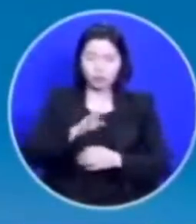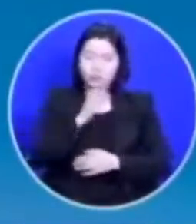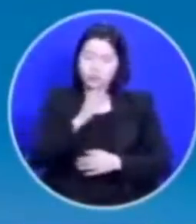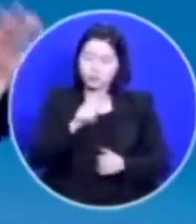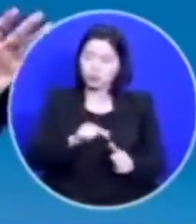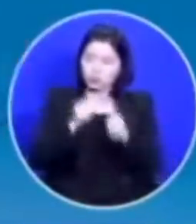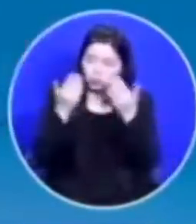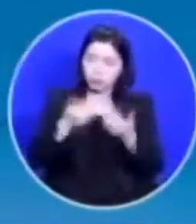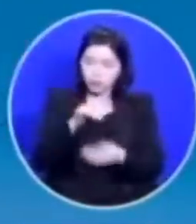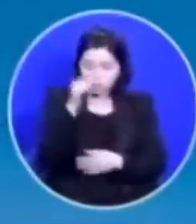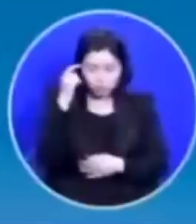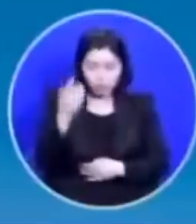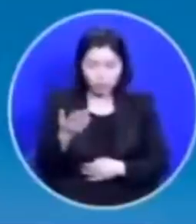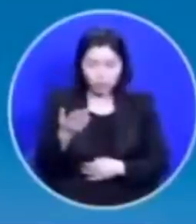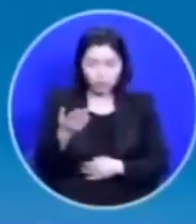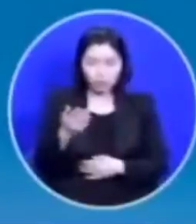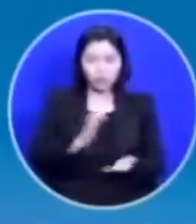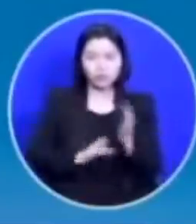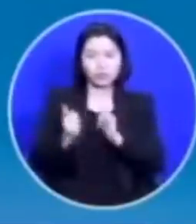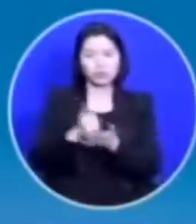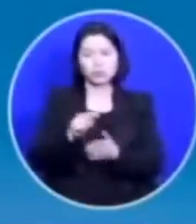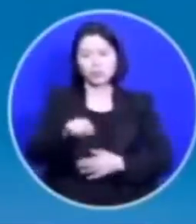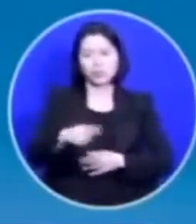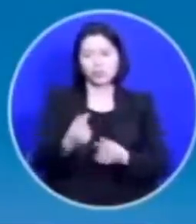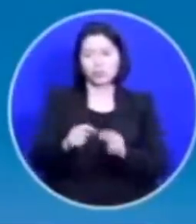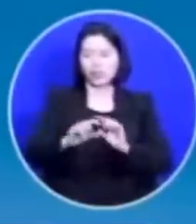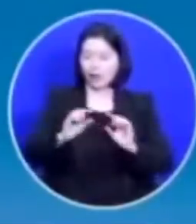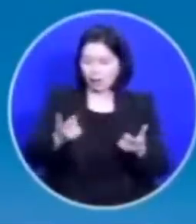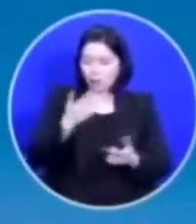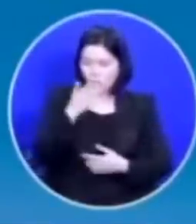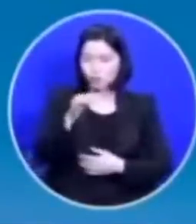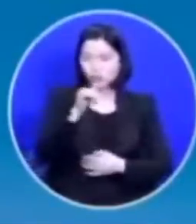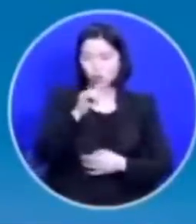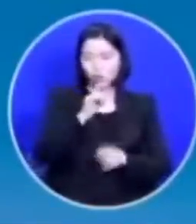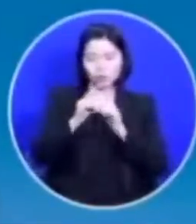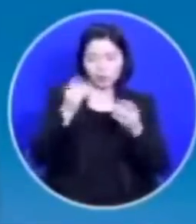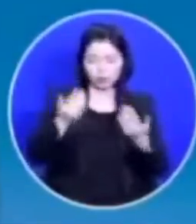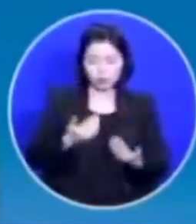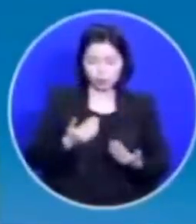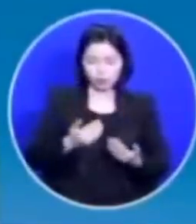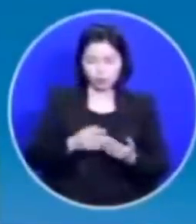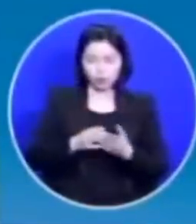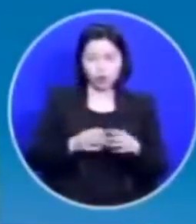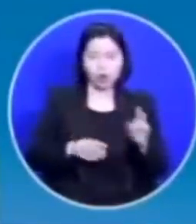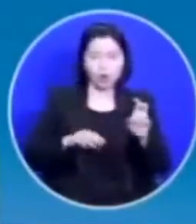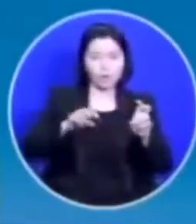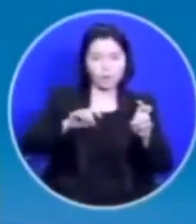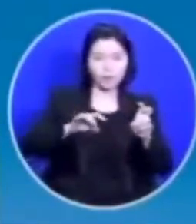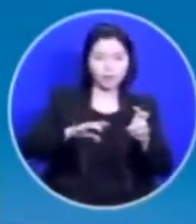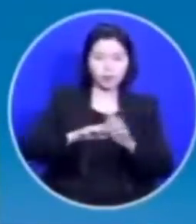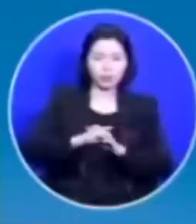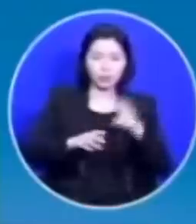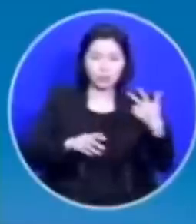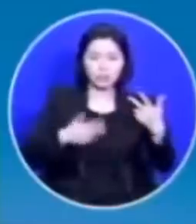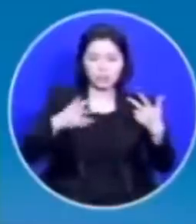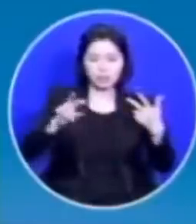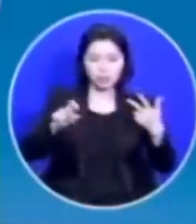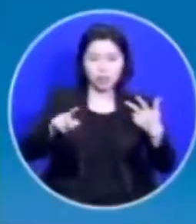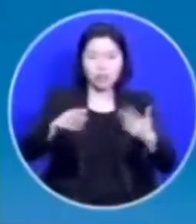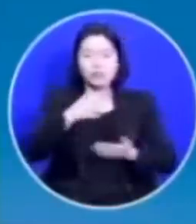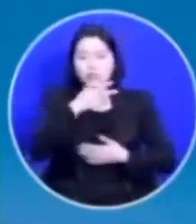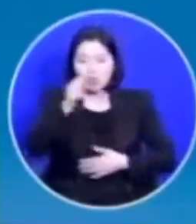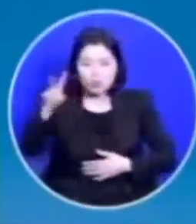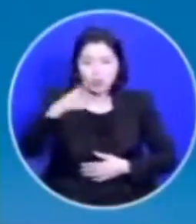그렇지 않을 수도 있다고 말씀했습니다 마태복음 7장 21절 레 주요 주요 하는 자마다 다 천국에